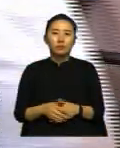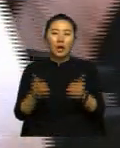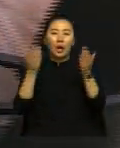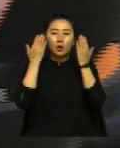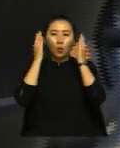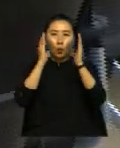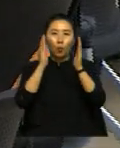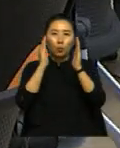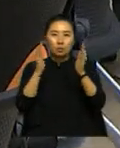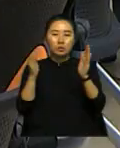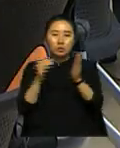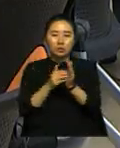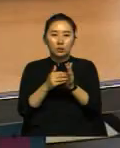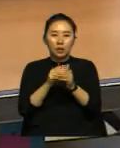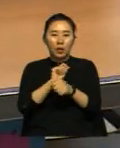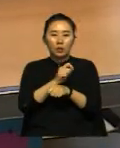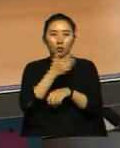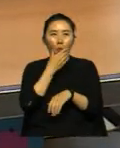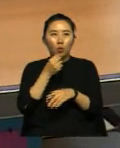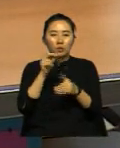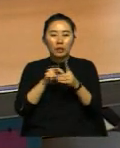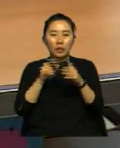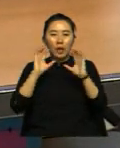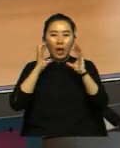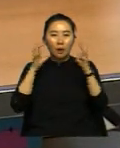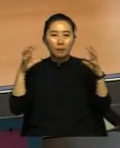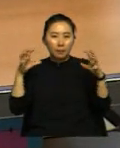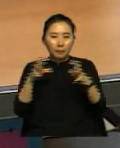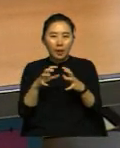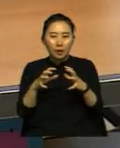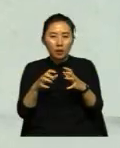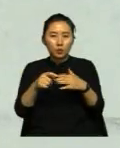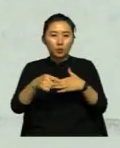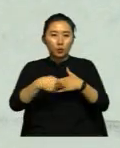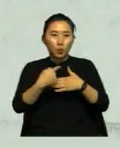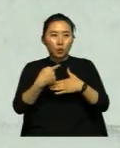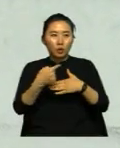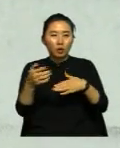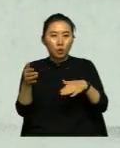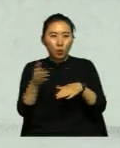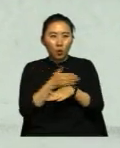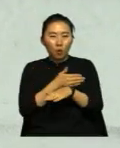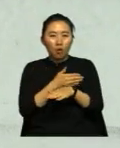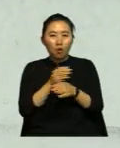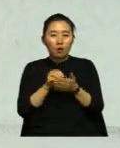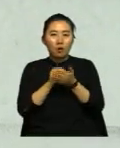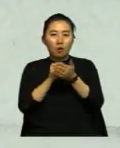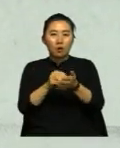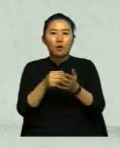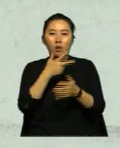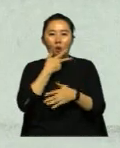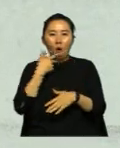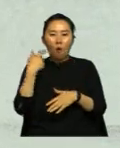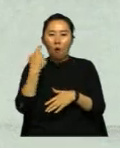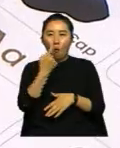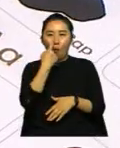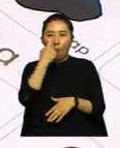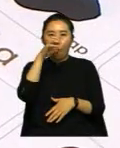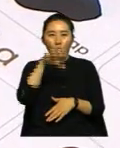학교 수업이 끝나고 동네 행정복지센터로 모인 아이들. 초등학교 저학년들을 위한 입문용 영어